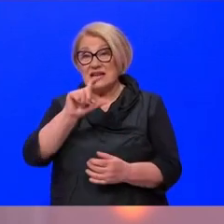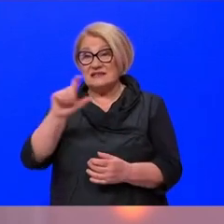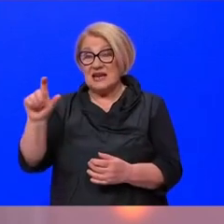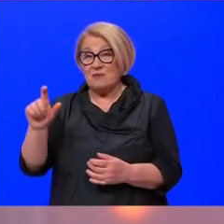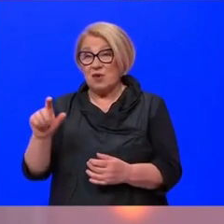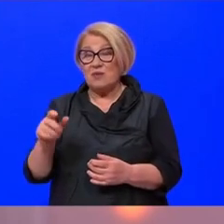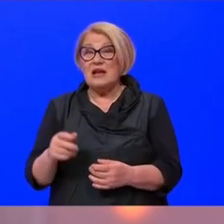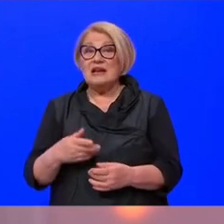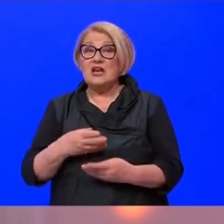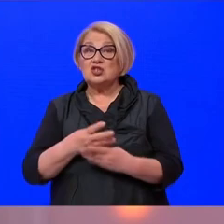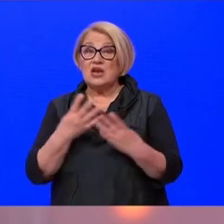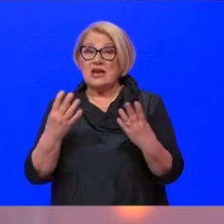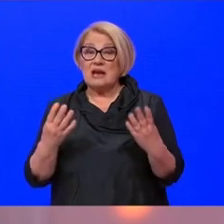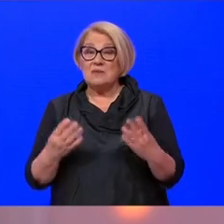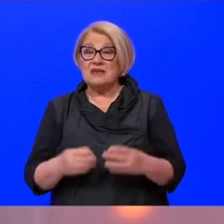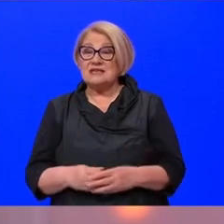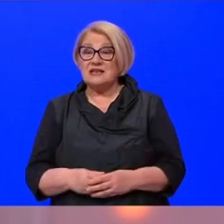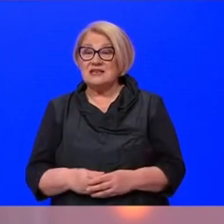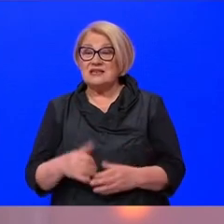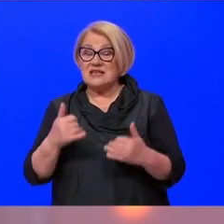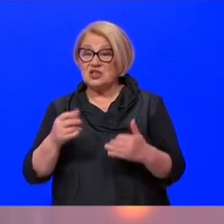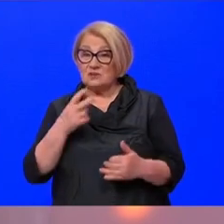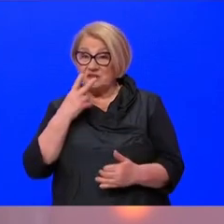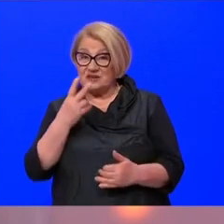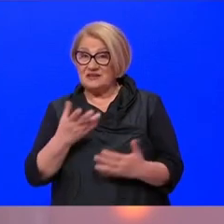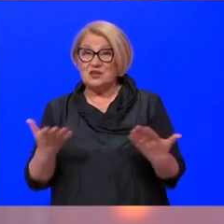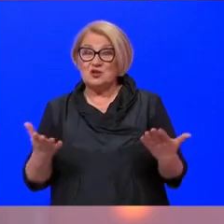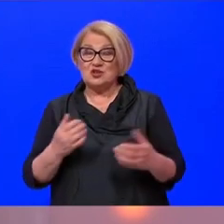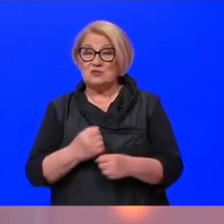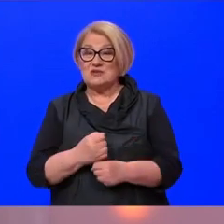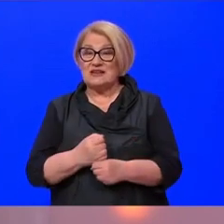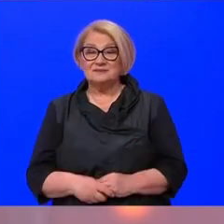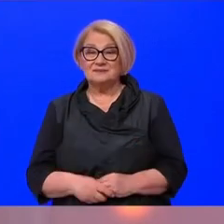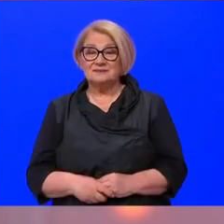emisije. Evo, pogledajmo o čemu je riječ.